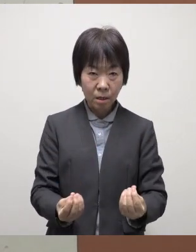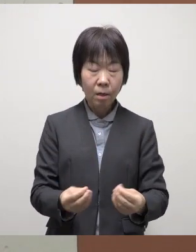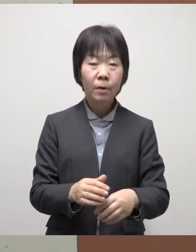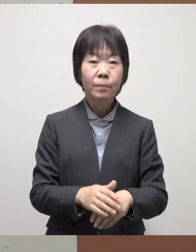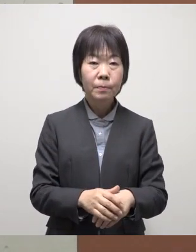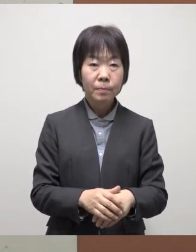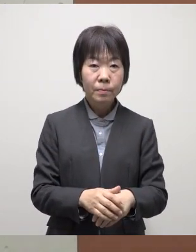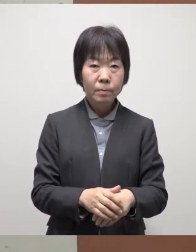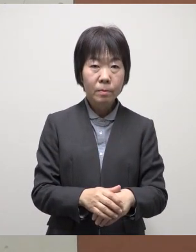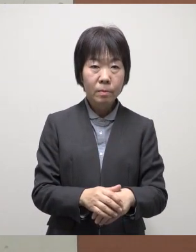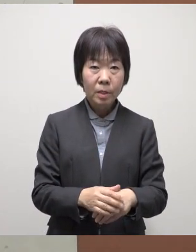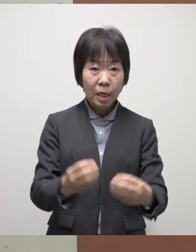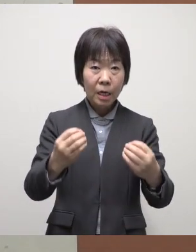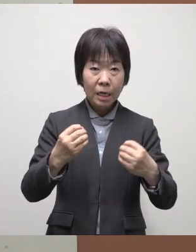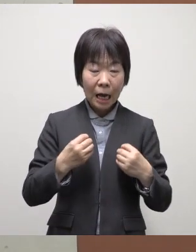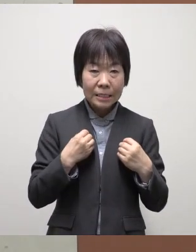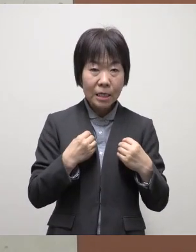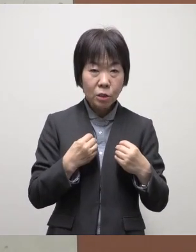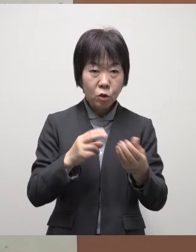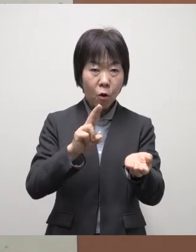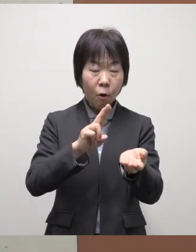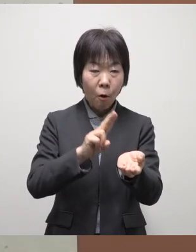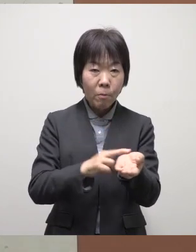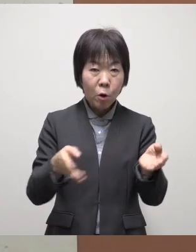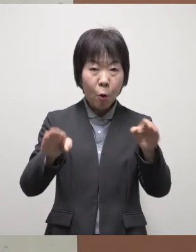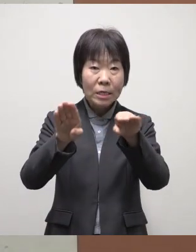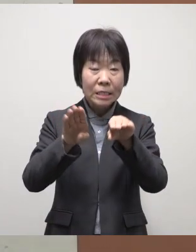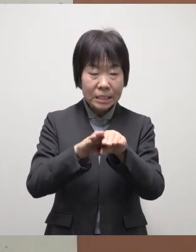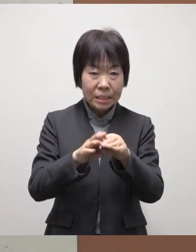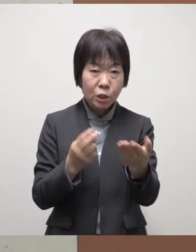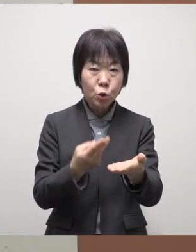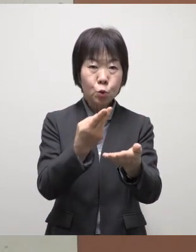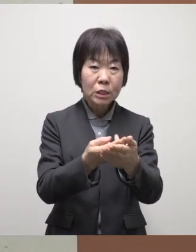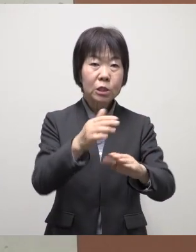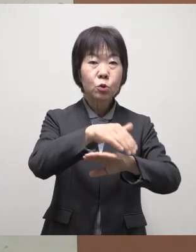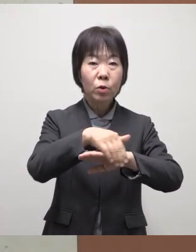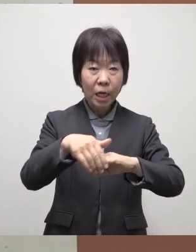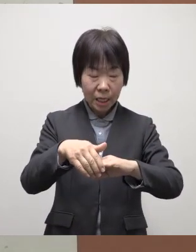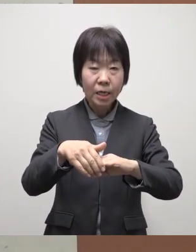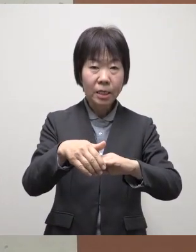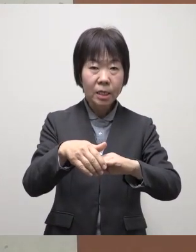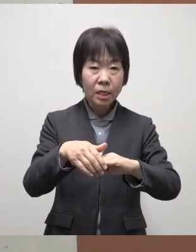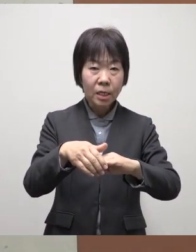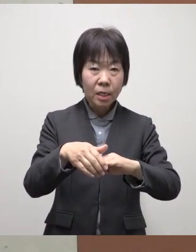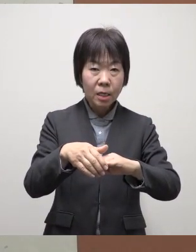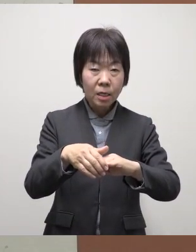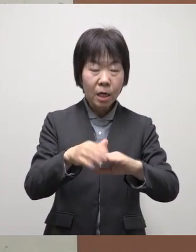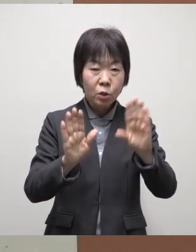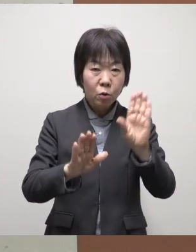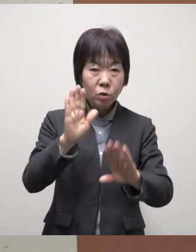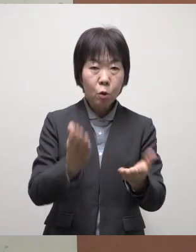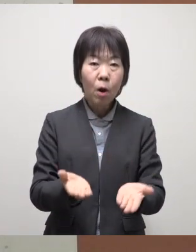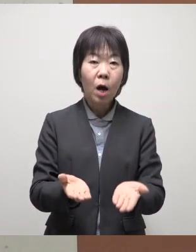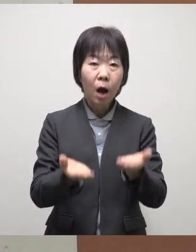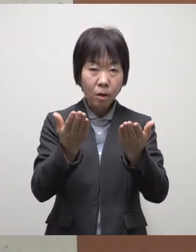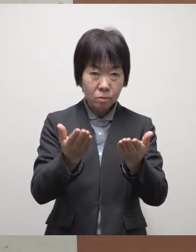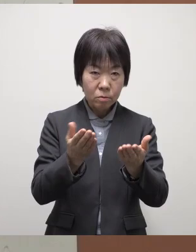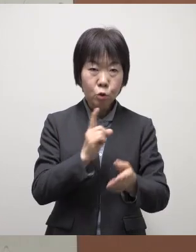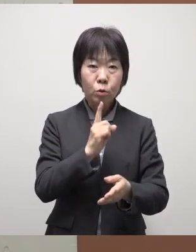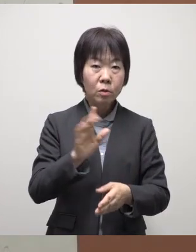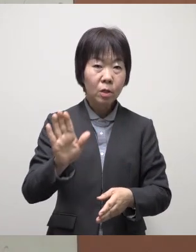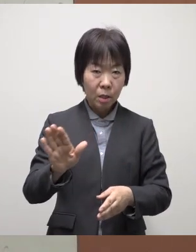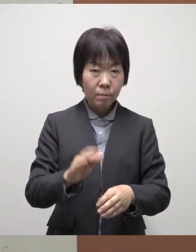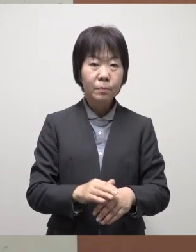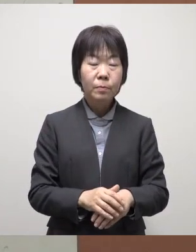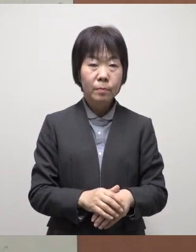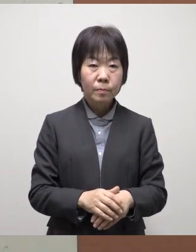た感染症指定医療機関に誘引予定であり症状は軽いとのことであり